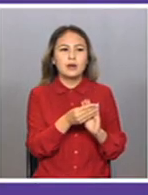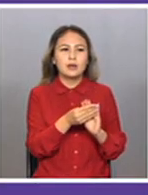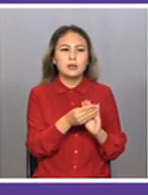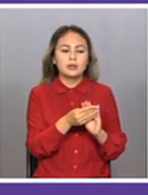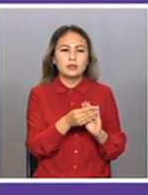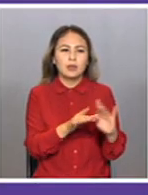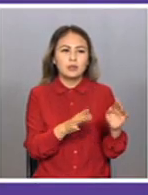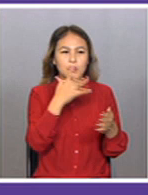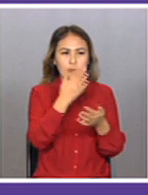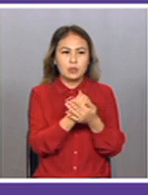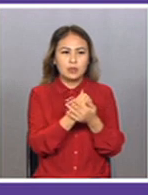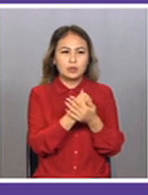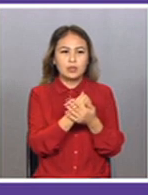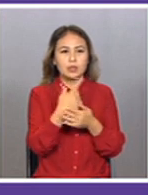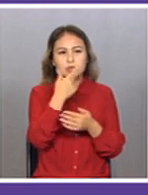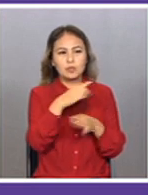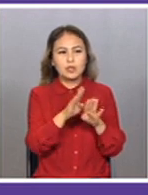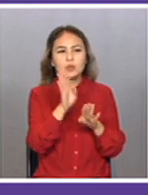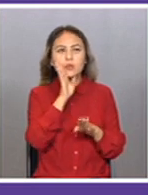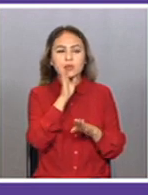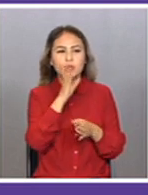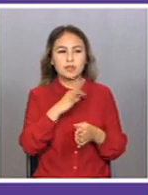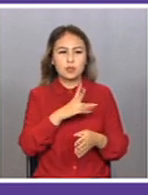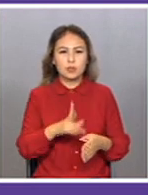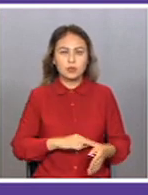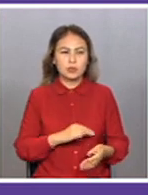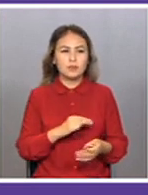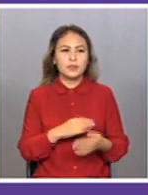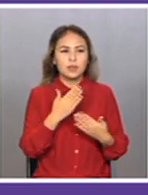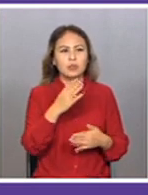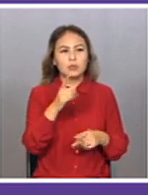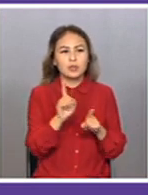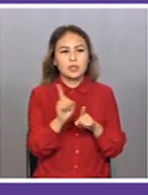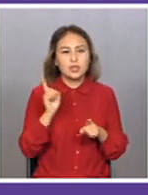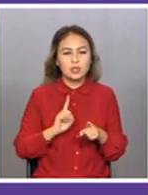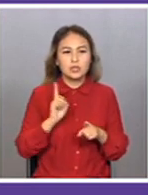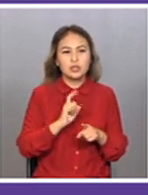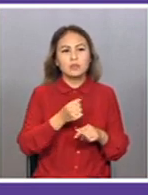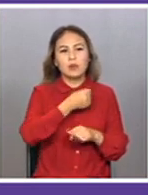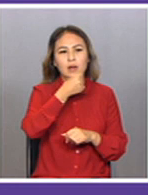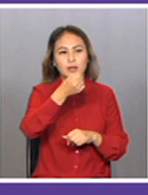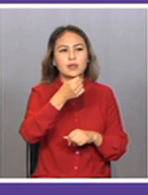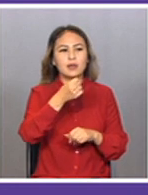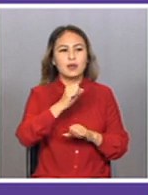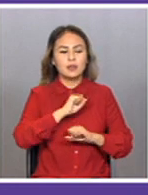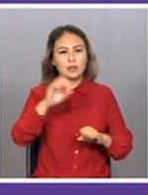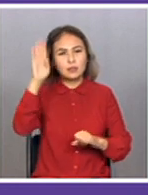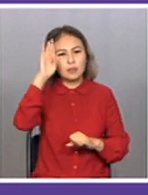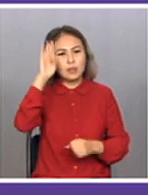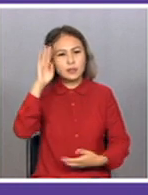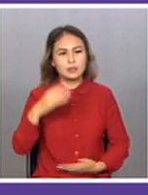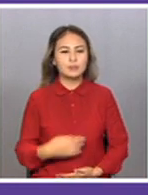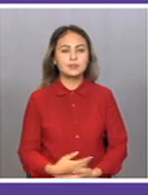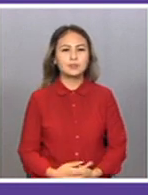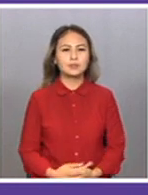ай десе аузы, күн десе көзі бар сұлу қызы. Қасеннің үміті ер жетіп қалған қайратты